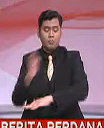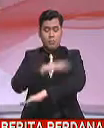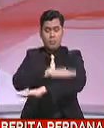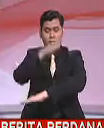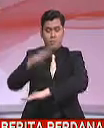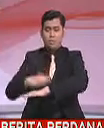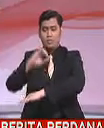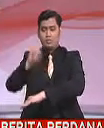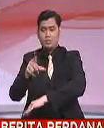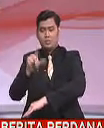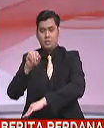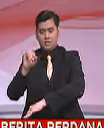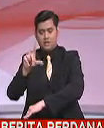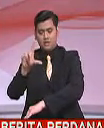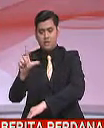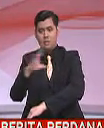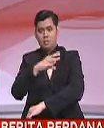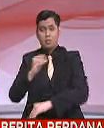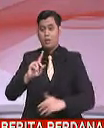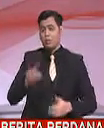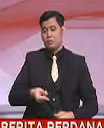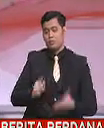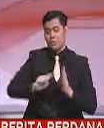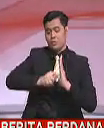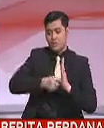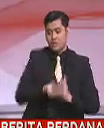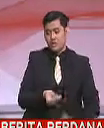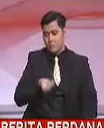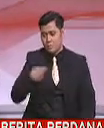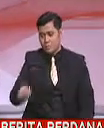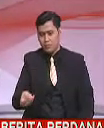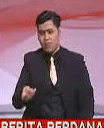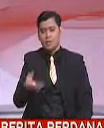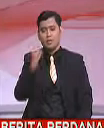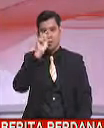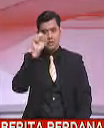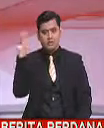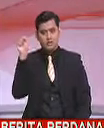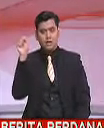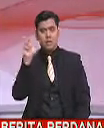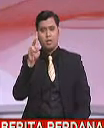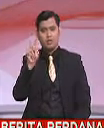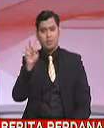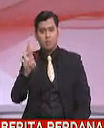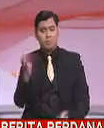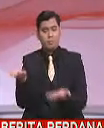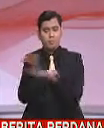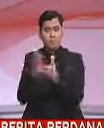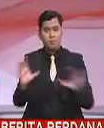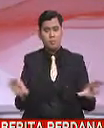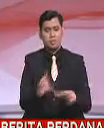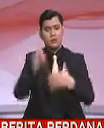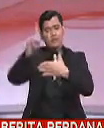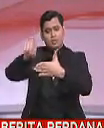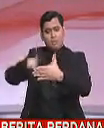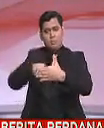Perumahan Awam Seri Selangor. Kunci diserah menterinya Tan Sri Anwar Musa. Menurut beliau, permohonan diluluskan hanya dalam tempoh kurang